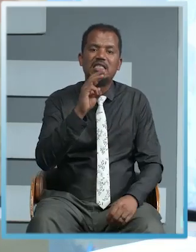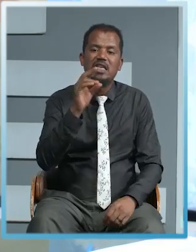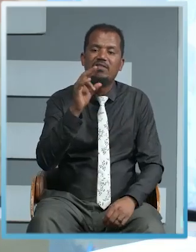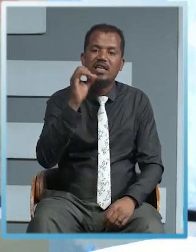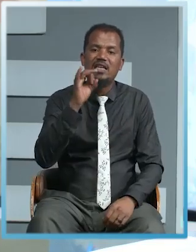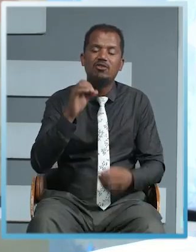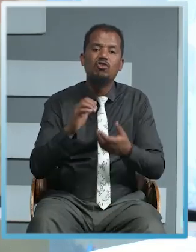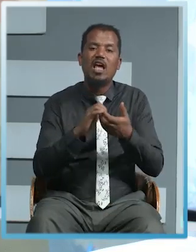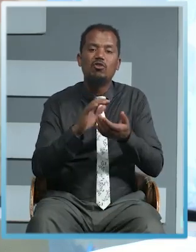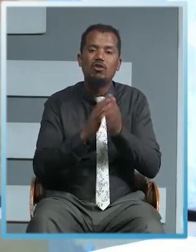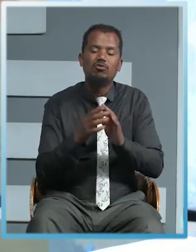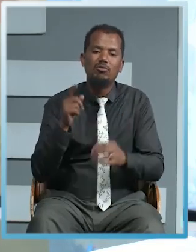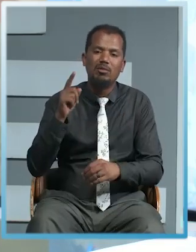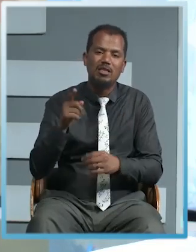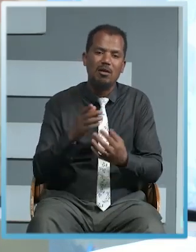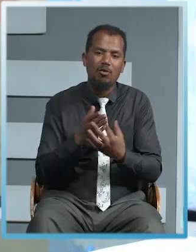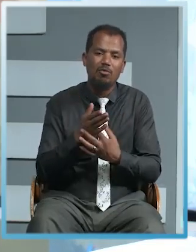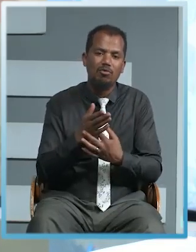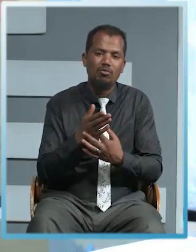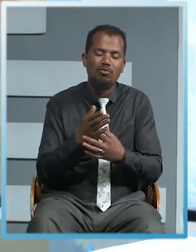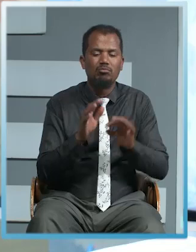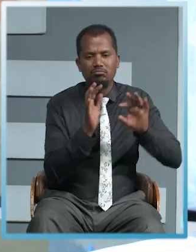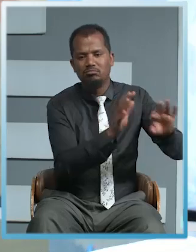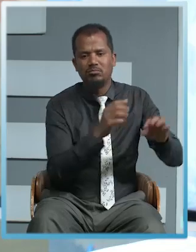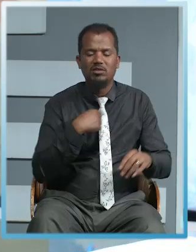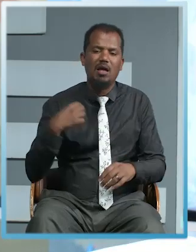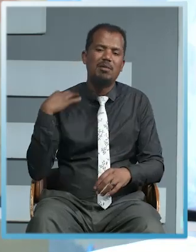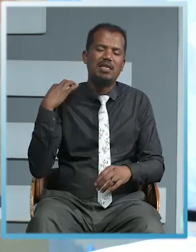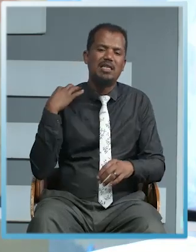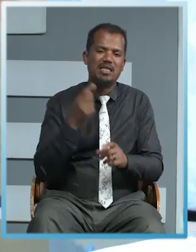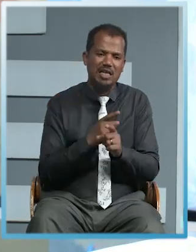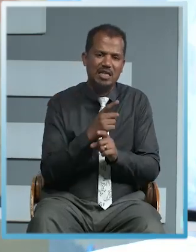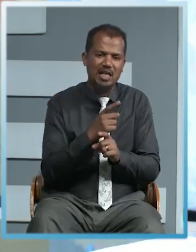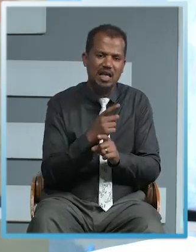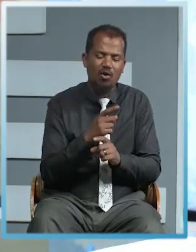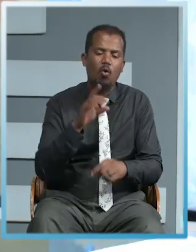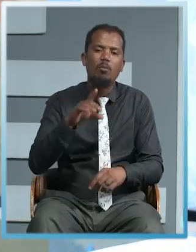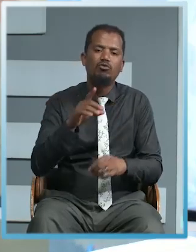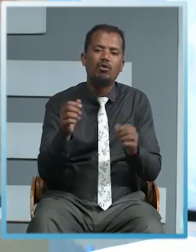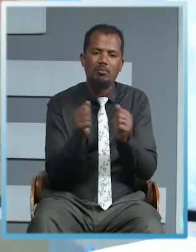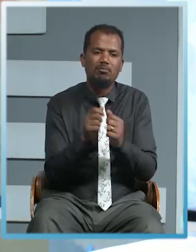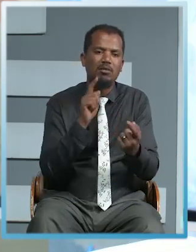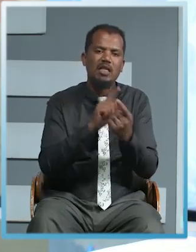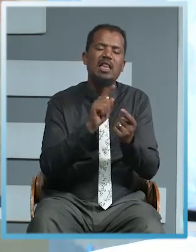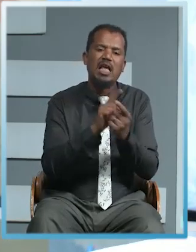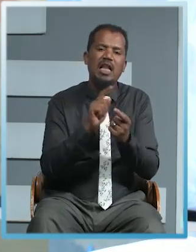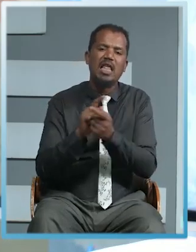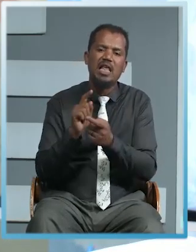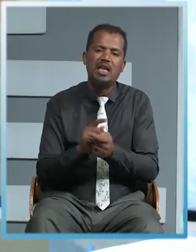ሁሉ በዛ በኩል ሆናችሁ ነው ስለተባለ በግል ቀጥታ ከኮሚሽኑ ጋራ